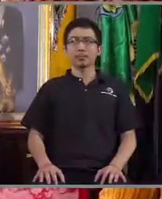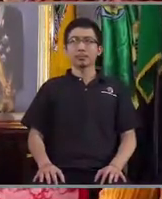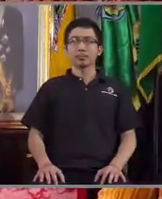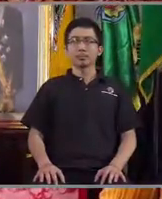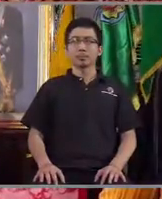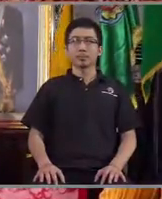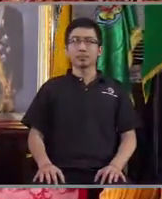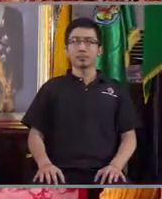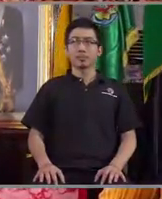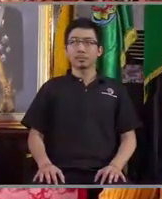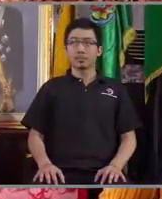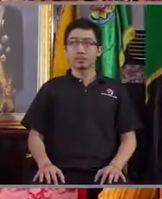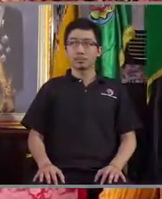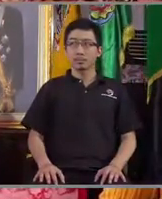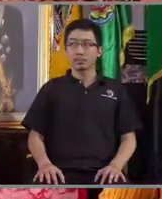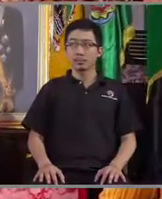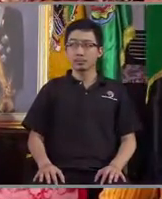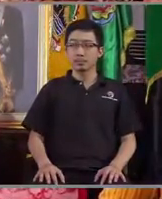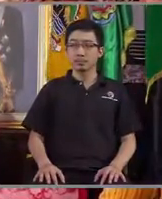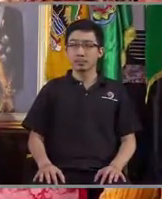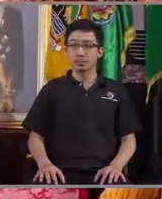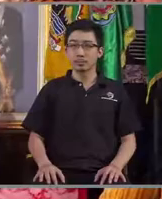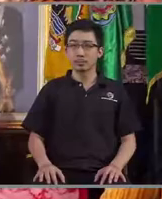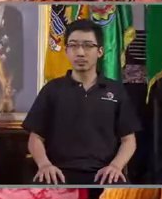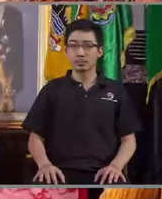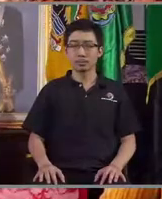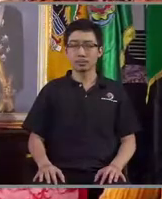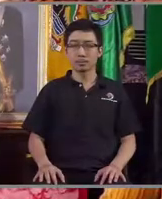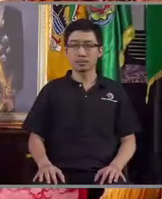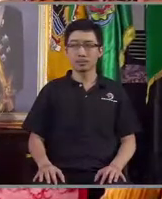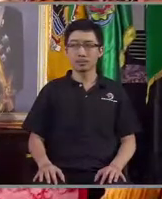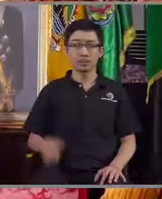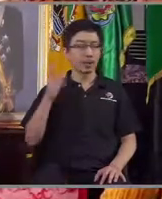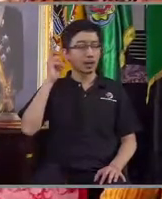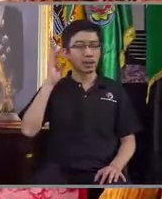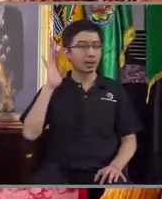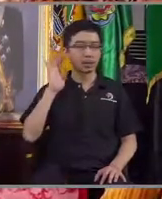saya banggakan. Untuk Kabupaten Demak, langsung saja